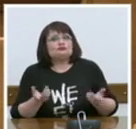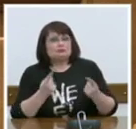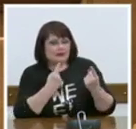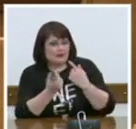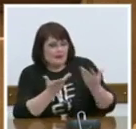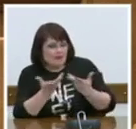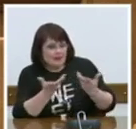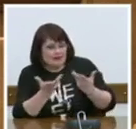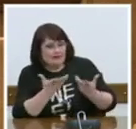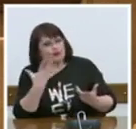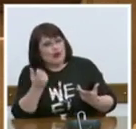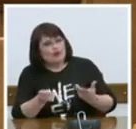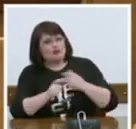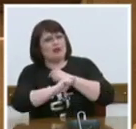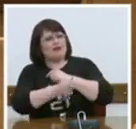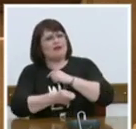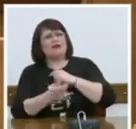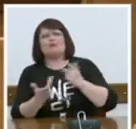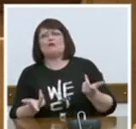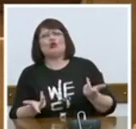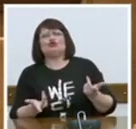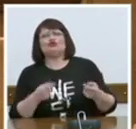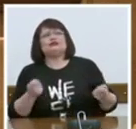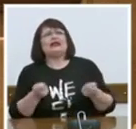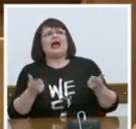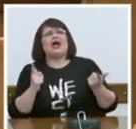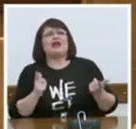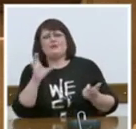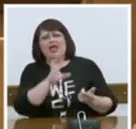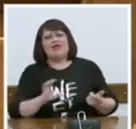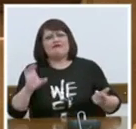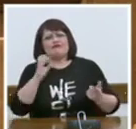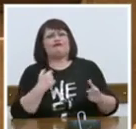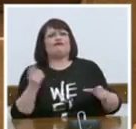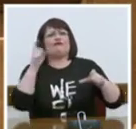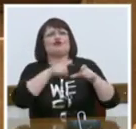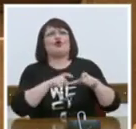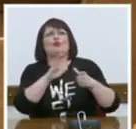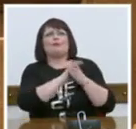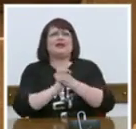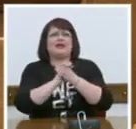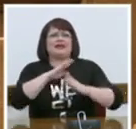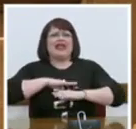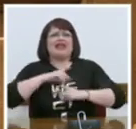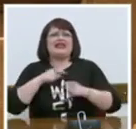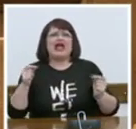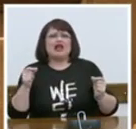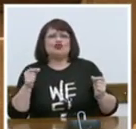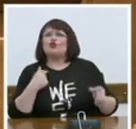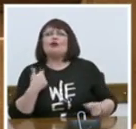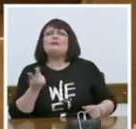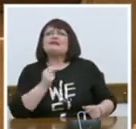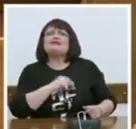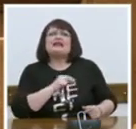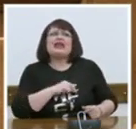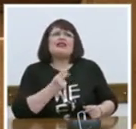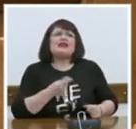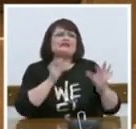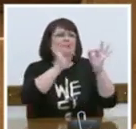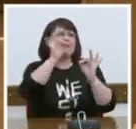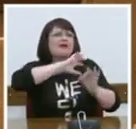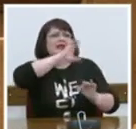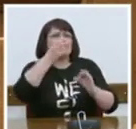διαπραγματευτικό μας πλεονέκτημα ως χώρα Ευρωπαϊκής Ένωσης και ΝΑΤΟ, τι κερδίσαμε για τα μακεδονικά μας